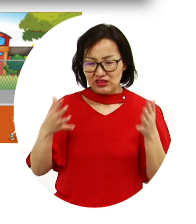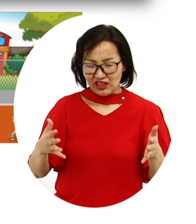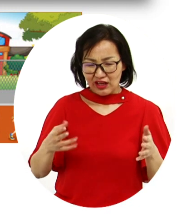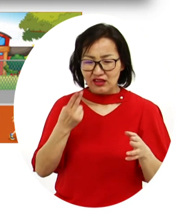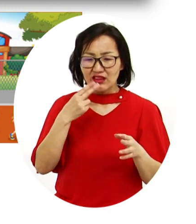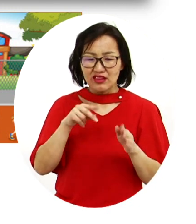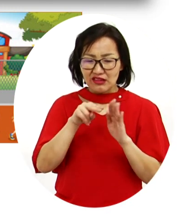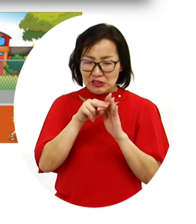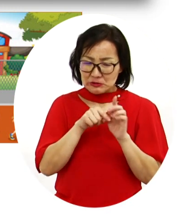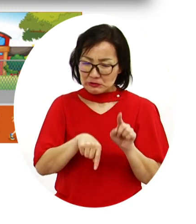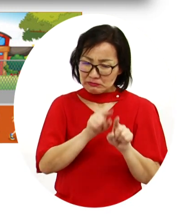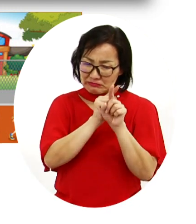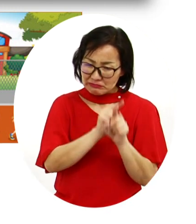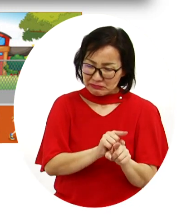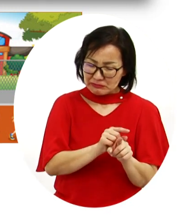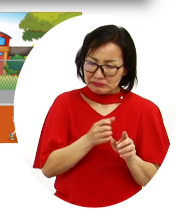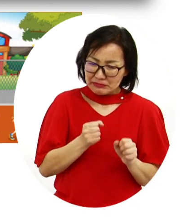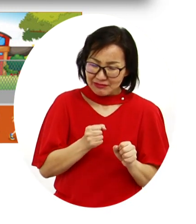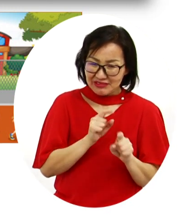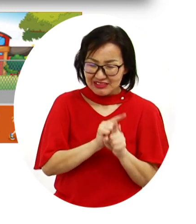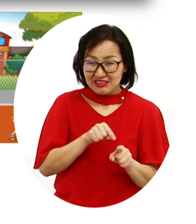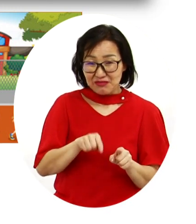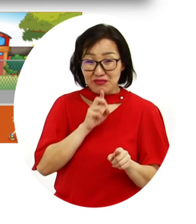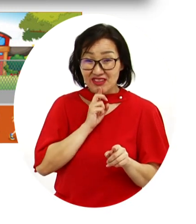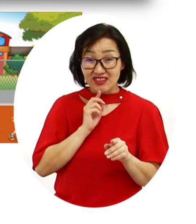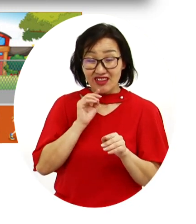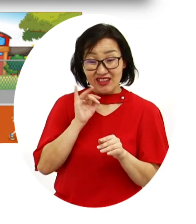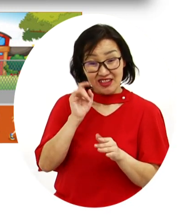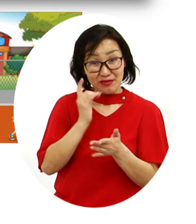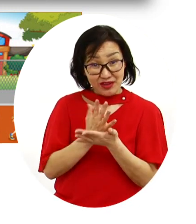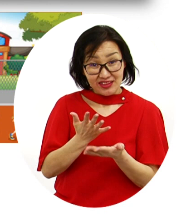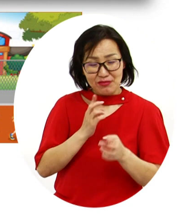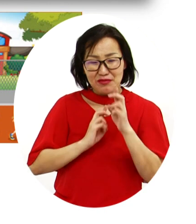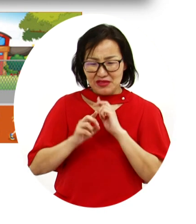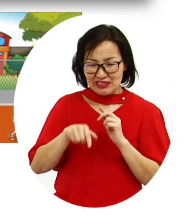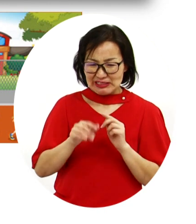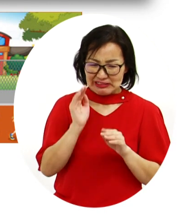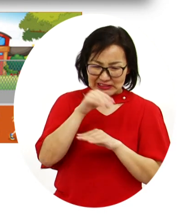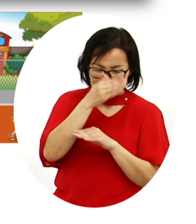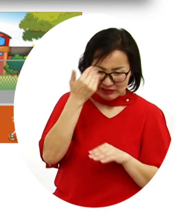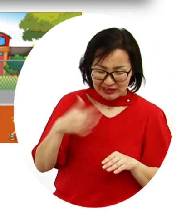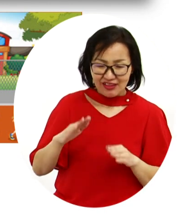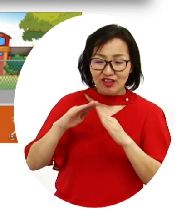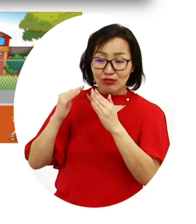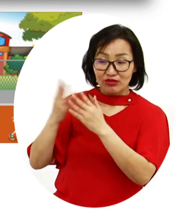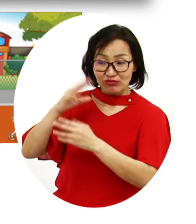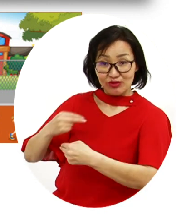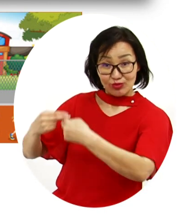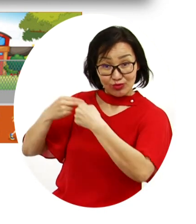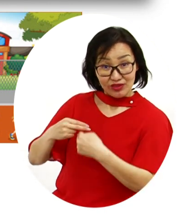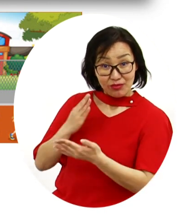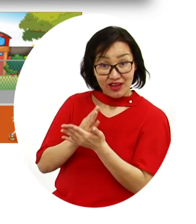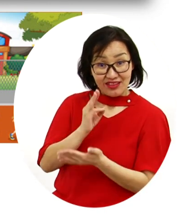журам баримтлахад бэрхшээл их байгаа эдий ч энэ бэрхшээлийг даван туулахад аав ээжүүд маань гэр бүлийнхэн маань бидэнд тусалсаар